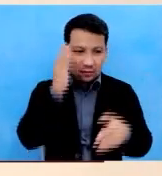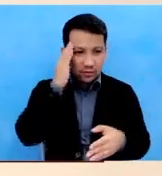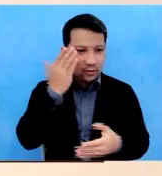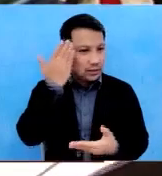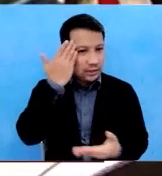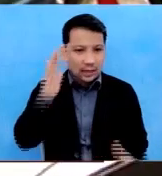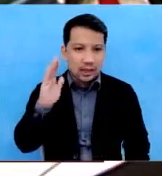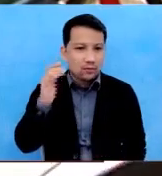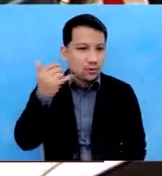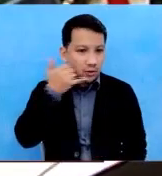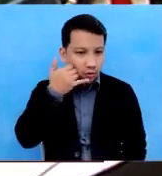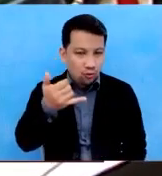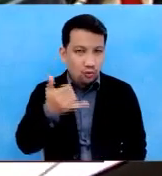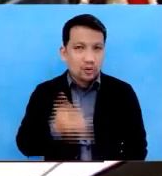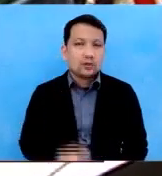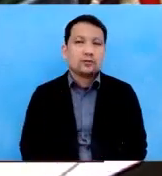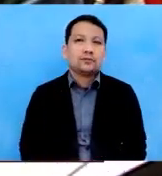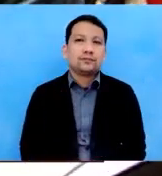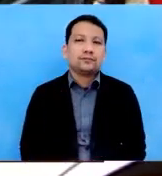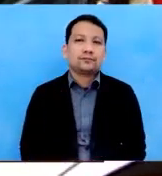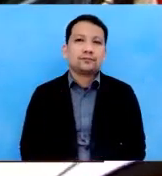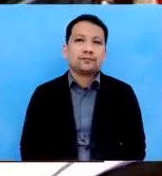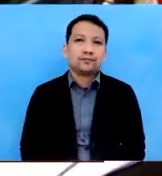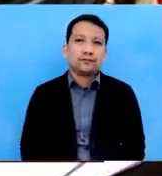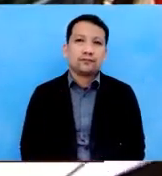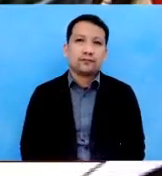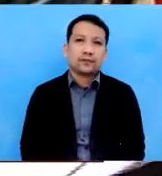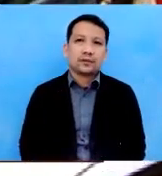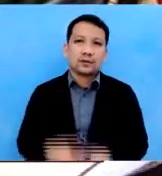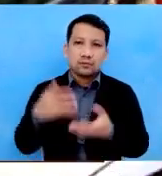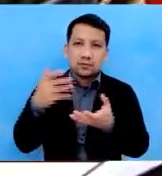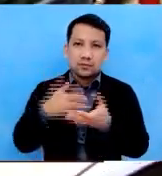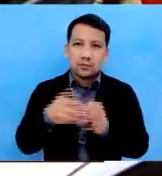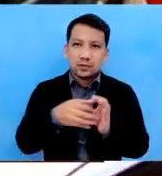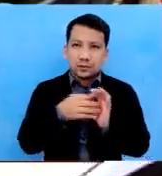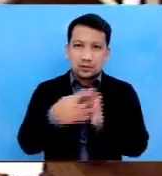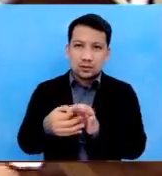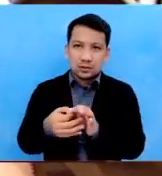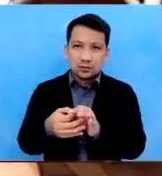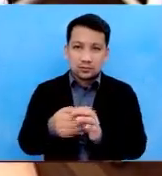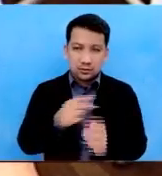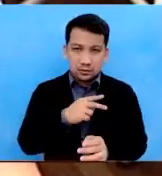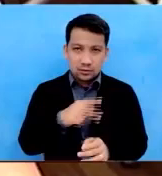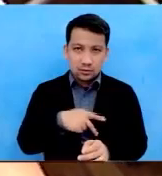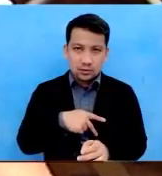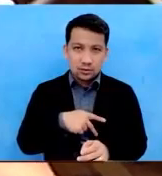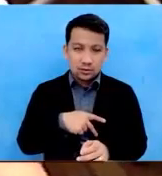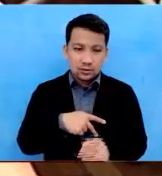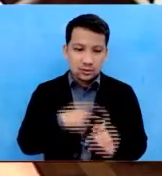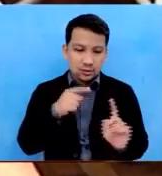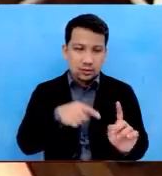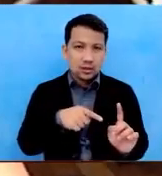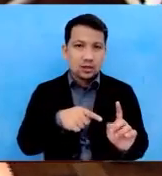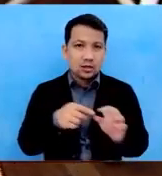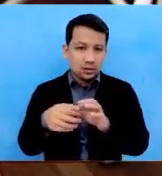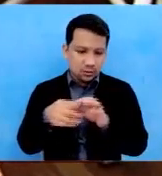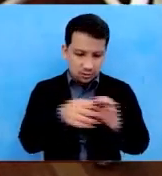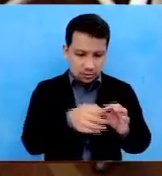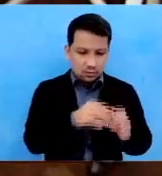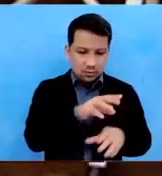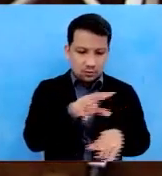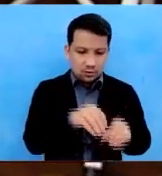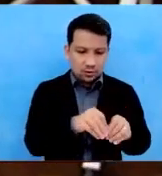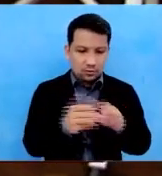ito. Pero bukod sa pagbabanta, may pinangalanan ding personalidad ang anonymous caller na sangkot umano sa pagkamatay